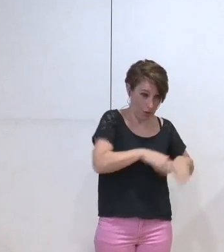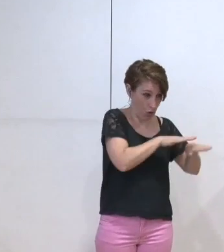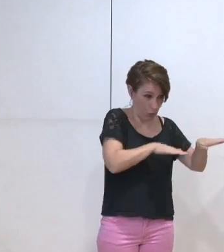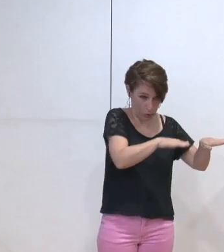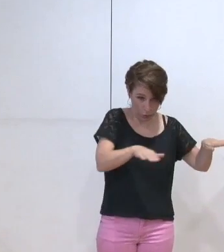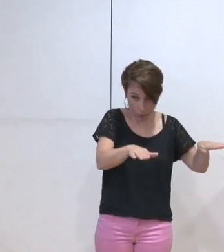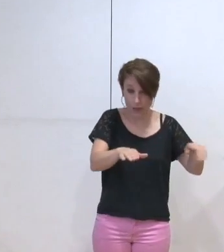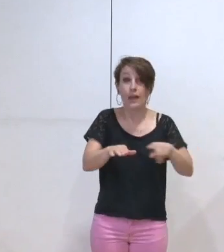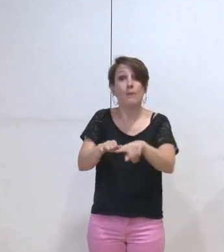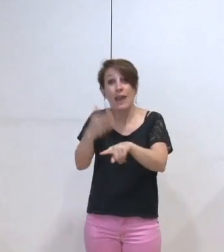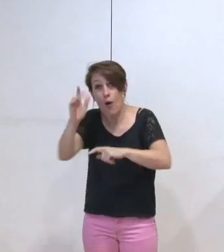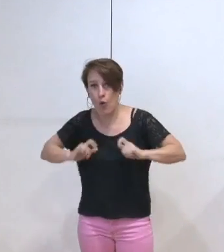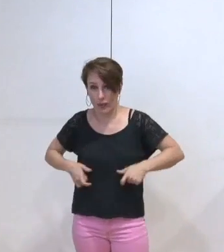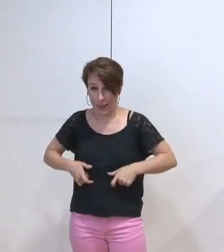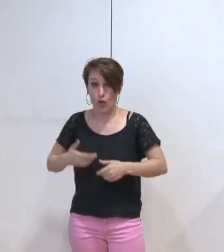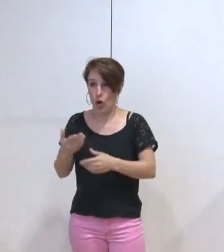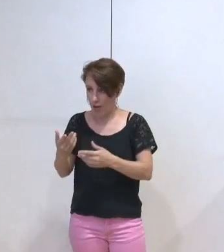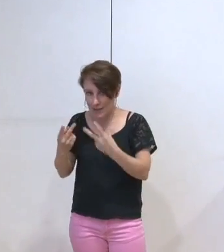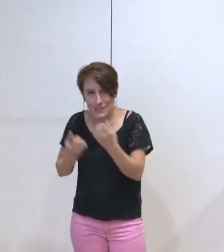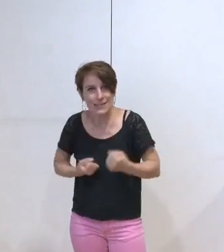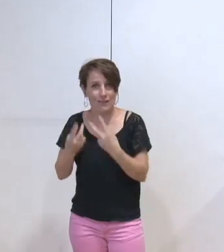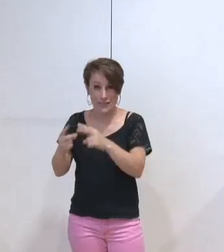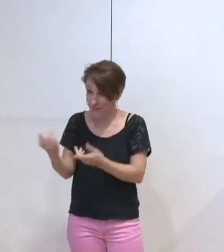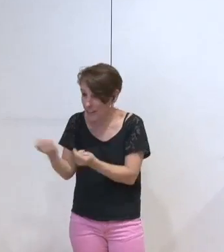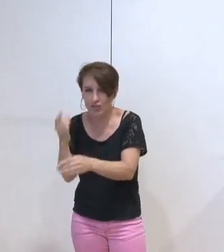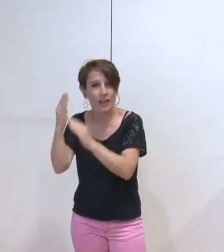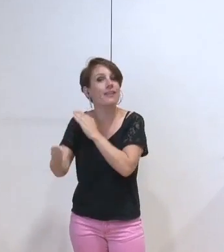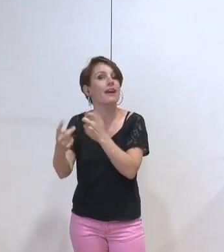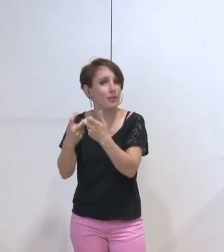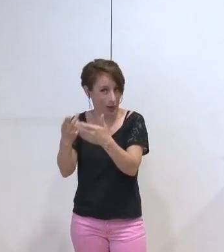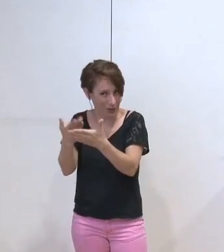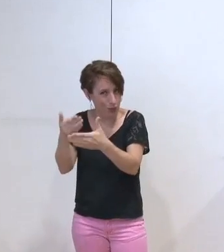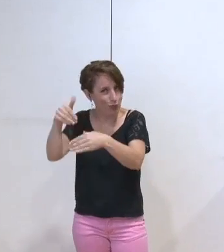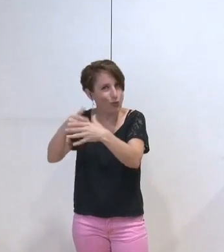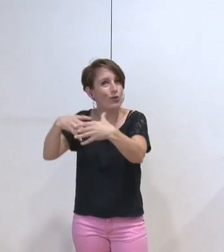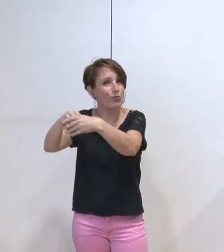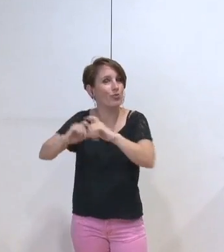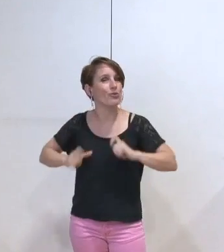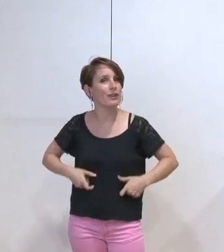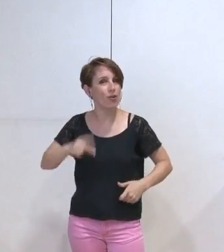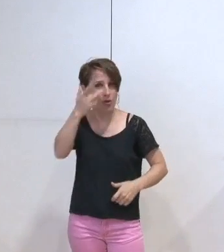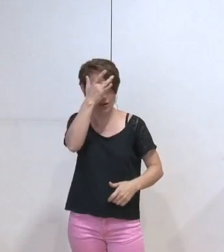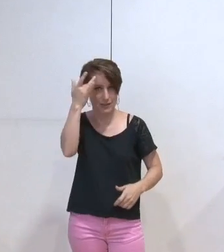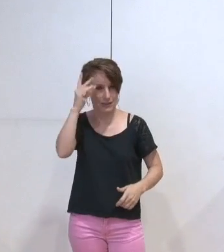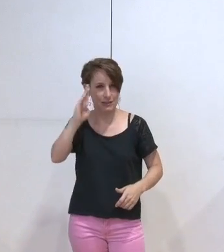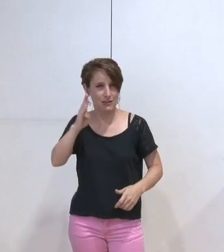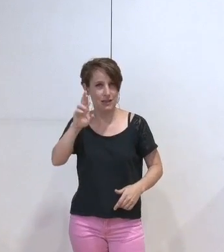Saint-Bruno qui sont menés par les services directement et donc Saint-Bruno nous nous manquons encore d'éléments de